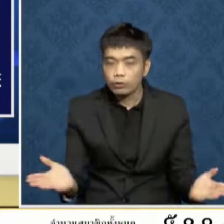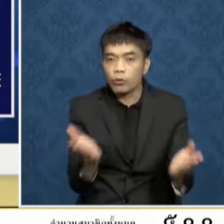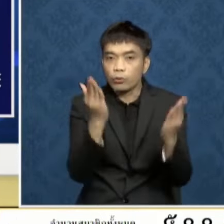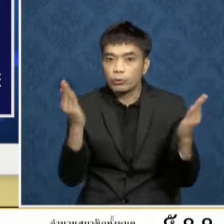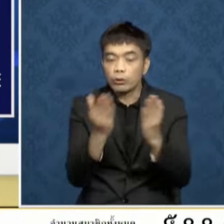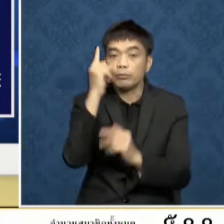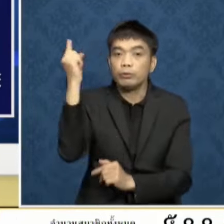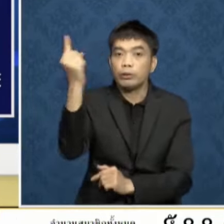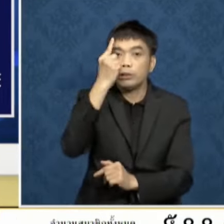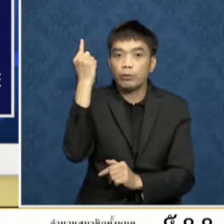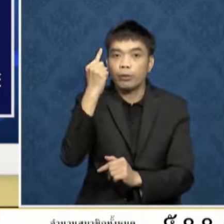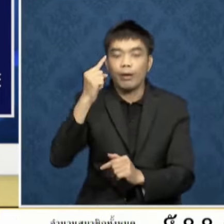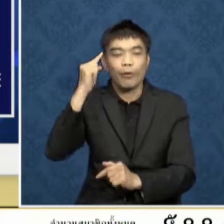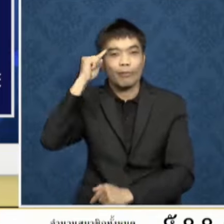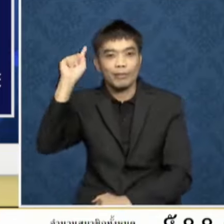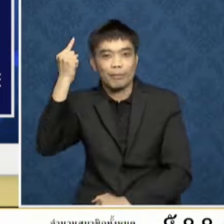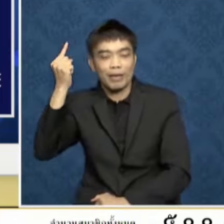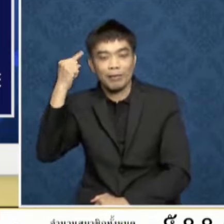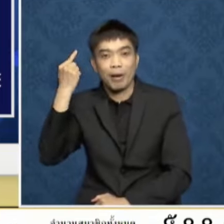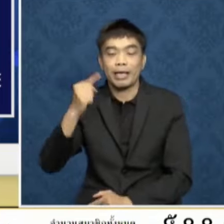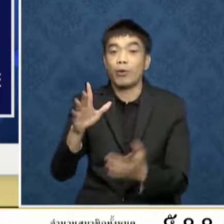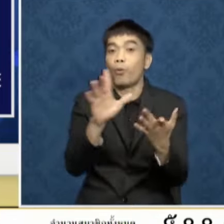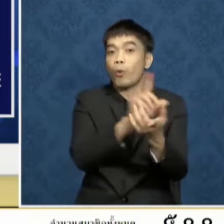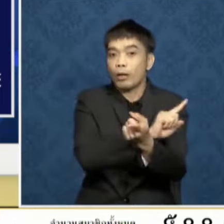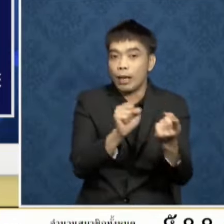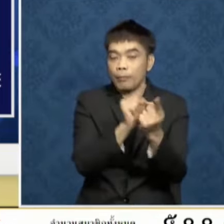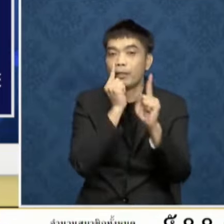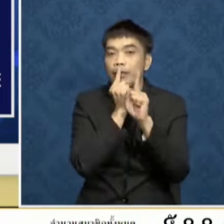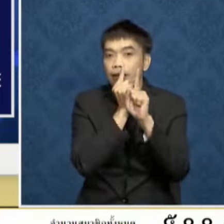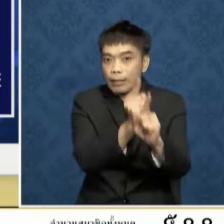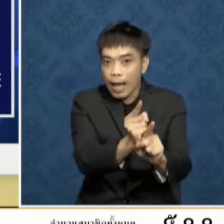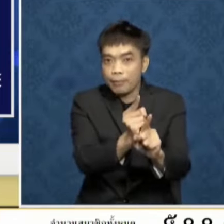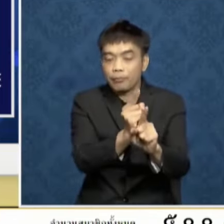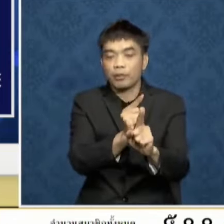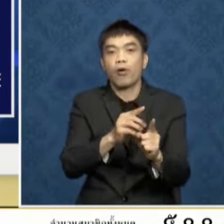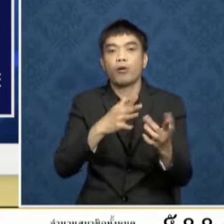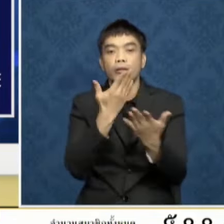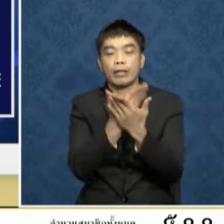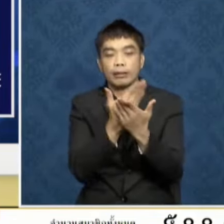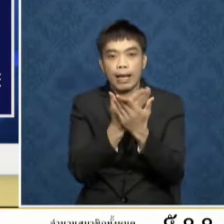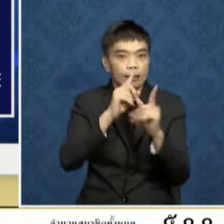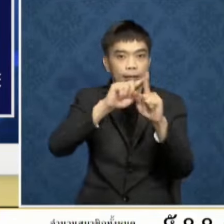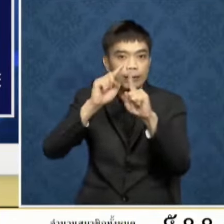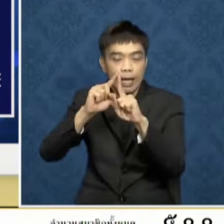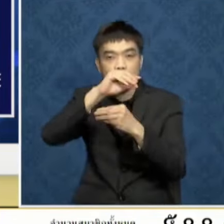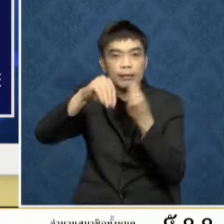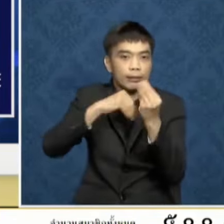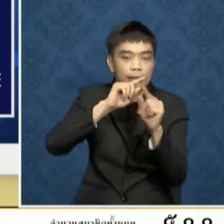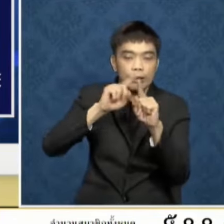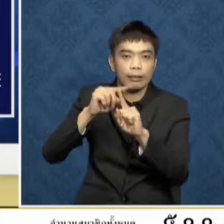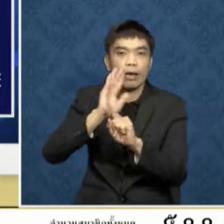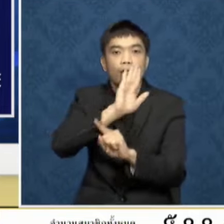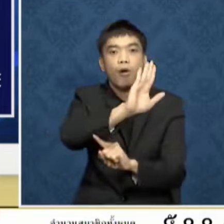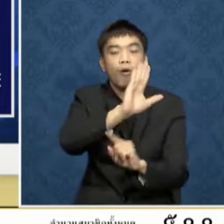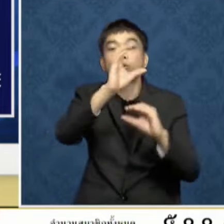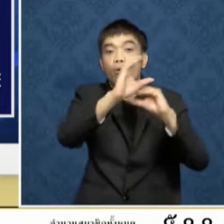และวัฒนธรรมภายใต้แผนบูรณาการการสร้างรายได้การท่องเที่ยวนี่มันอะไรกันคะโครงการนี้ที่